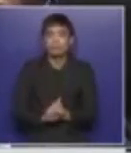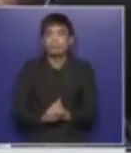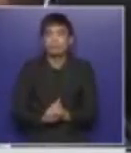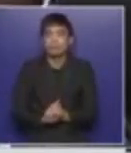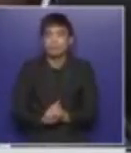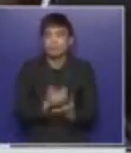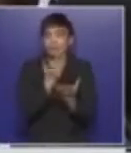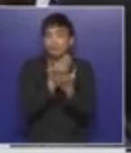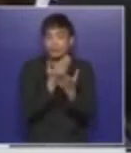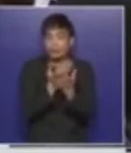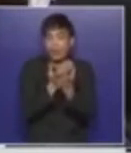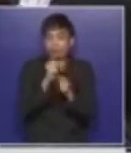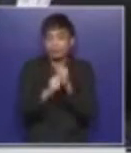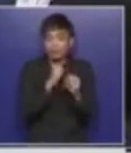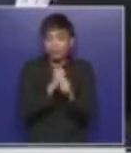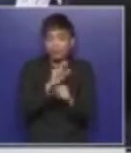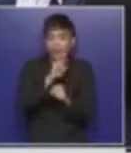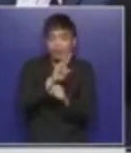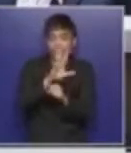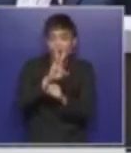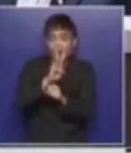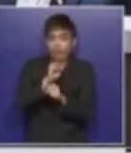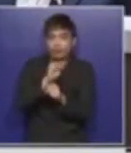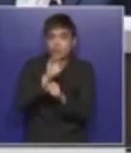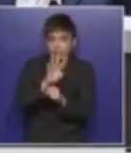แสนล้านก็เป็นประเด็นที่ทางรัฐบาลเนี่ยท่านก็ต้องไปหาวิธีแก้ไขถ้าจะไปกู้เพิ่มมันกูก็กูไม่ได้แล้วเพราะว่ามันติดอ่ะเพดานเงินกู้แล้วนะครับก็ฝากเป็นอย่างดีตรงนี้ไปธรรมดานะครับงบประมาณปี2564เนี่ยที่ผมบอกว่ามันไม่ได้ตอบสนอง